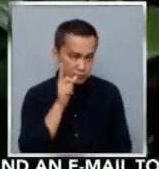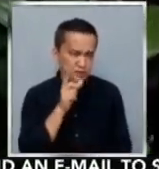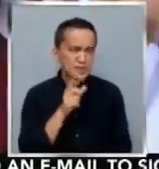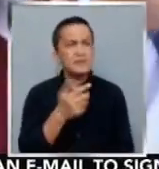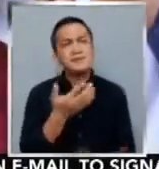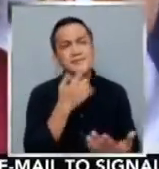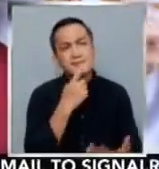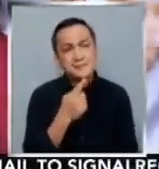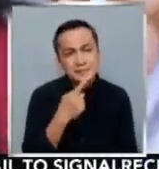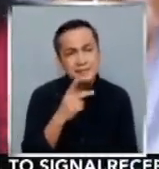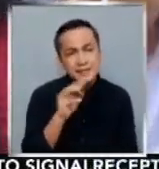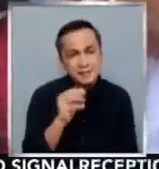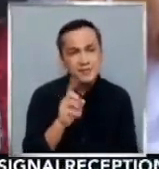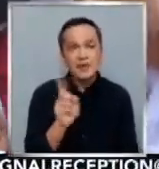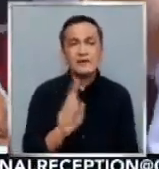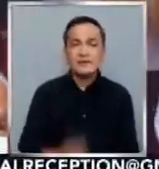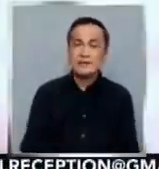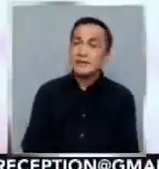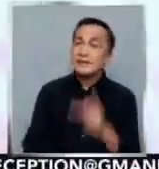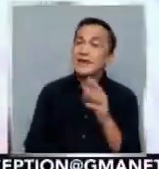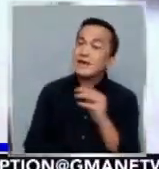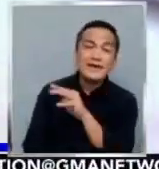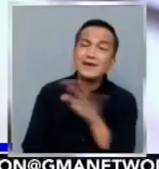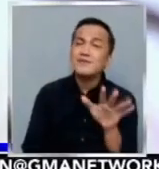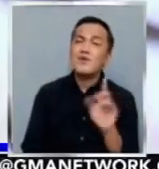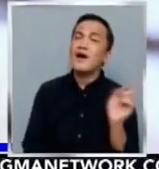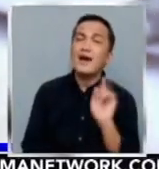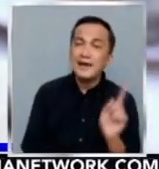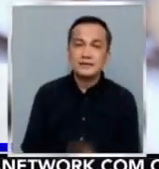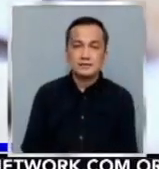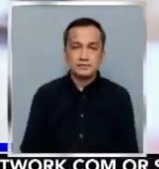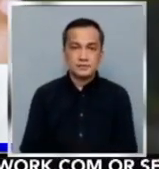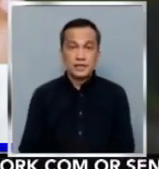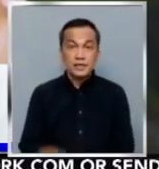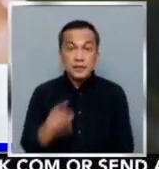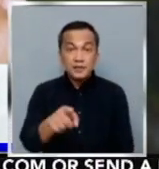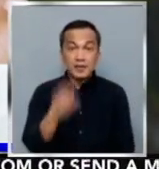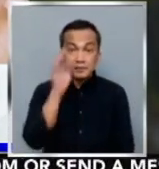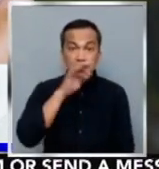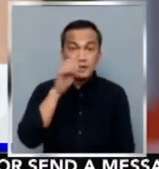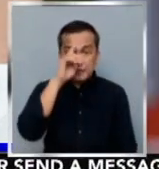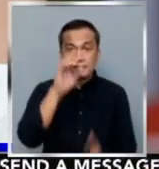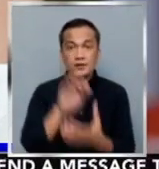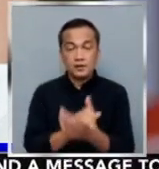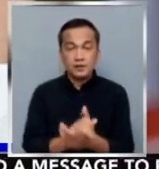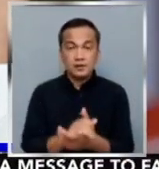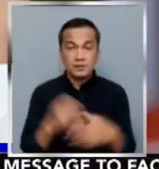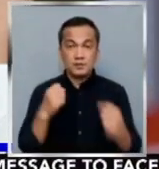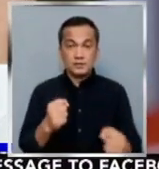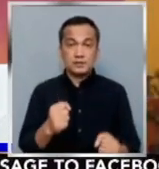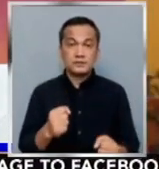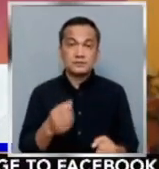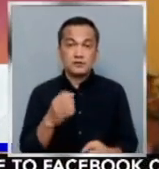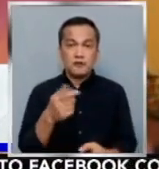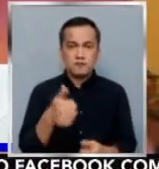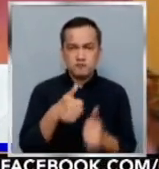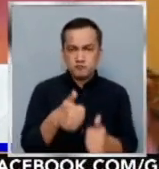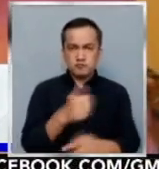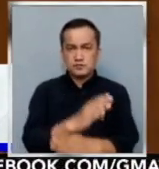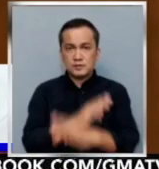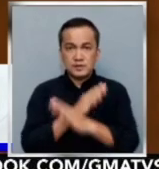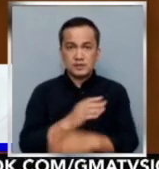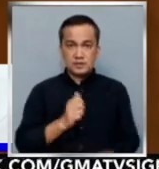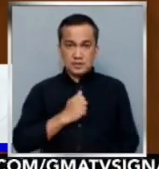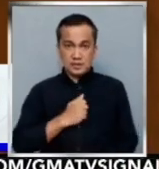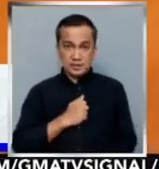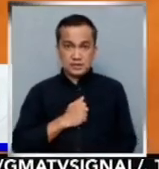ano na? Kuya Kim, ano na? Ang mga Pinoy merong paniniwala na mas lumalakas ang bisa at kapangyarihan ng mga anting-anting tuwing mahal na araw